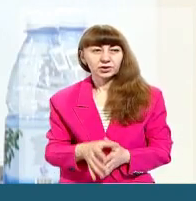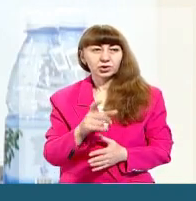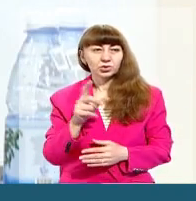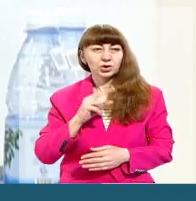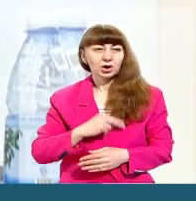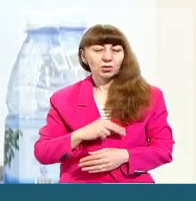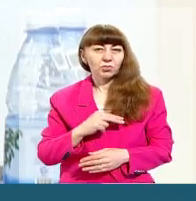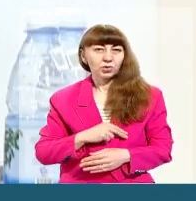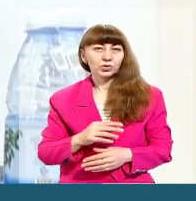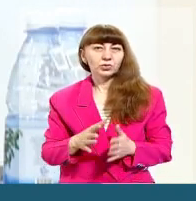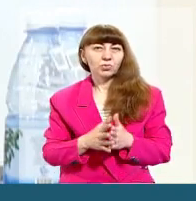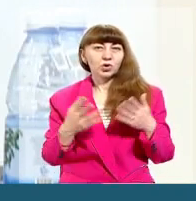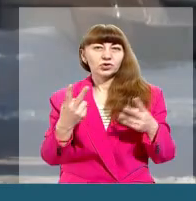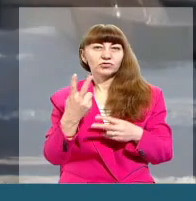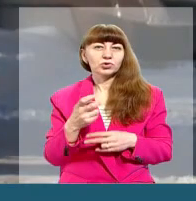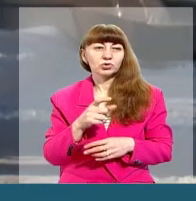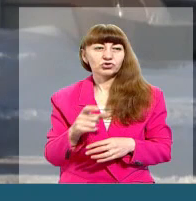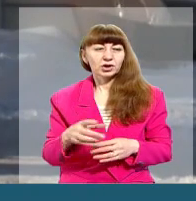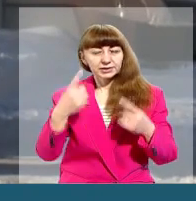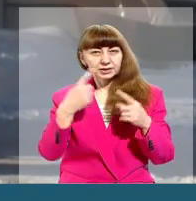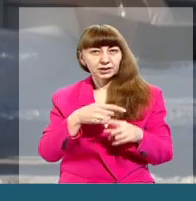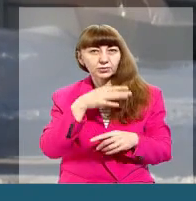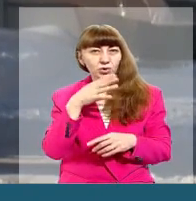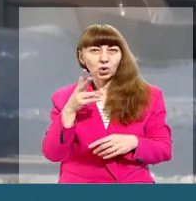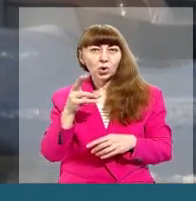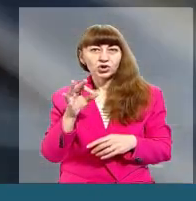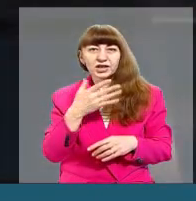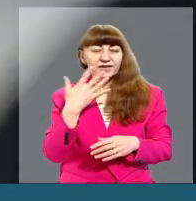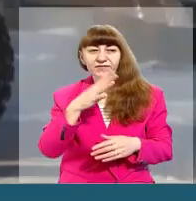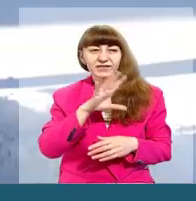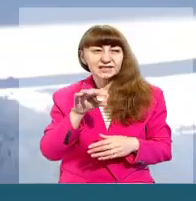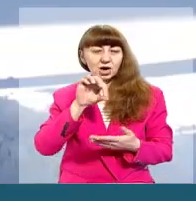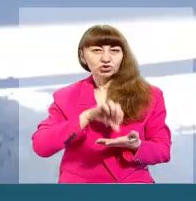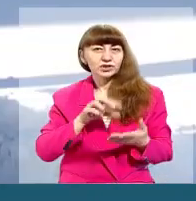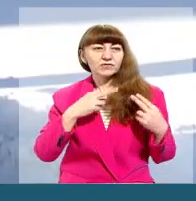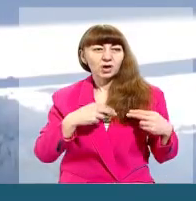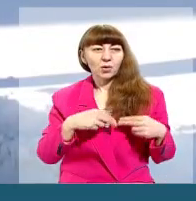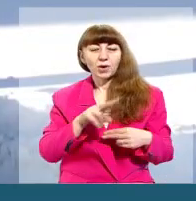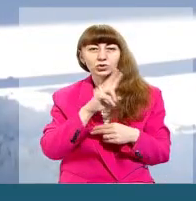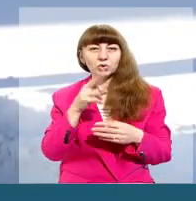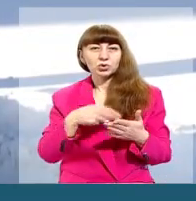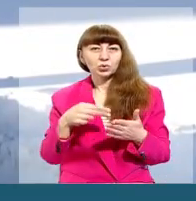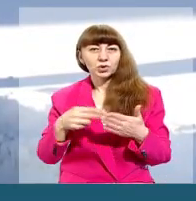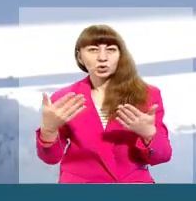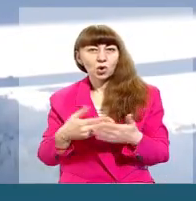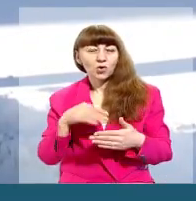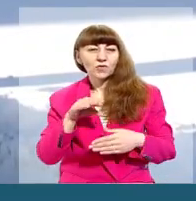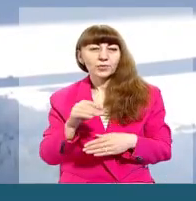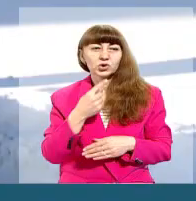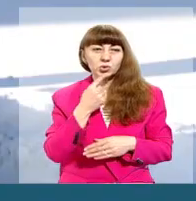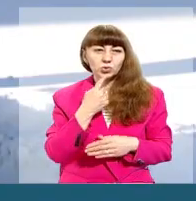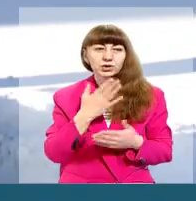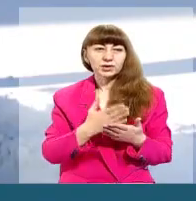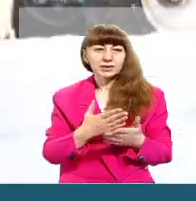работает, соответственно, более 200 человек. Техники много, но не вся она в работе. Те организации, которые закупили новые машины, испытывают